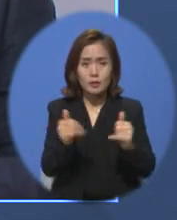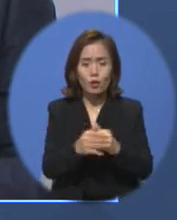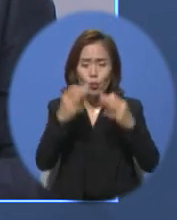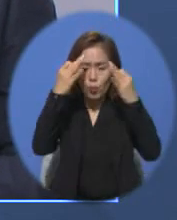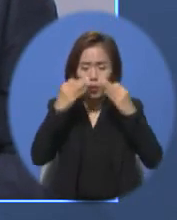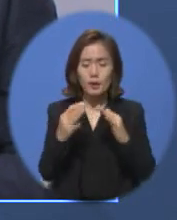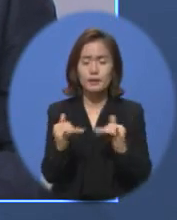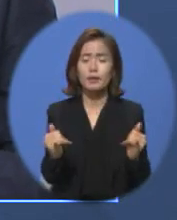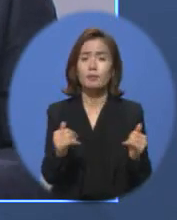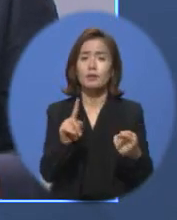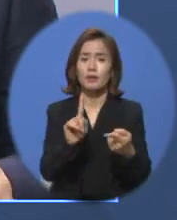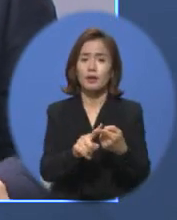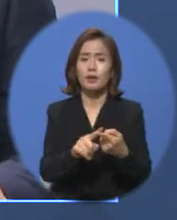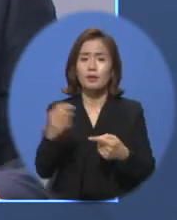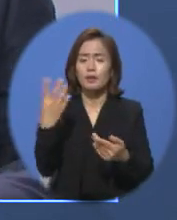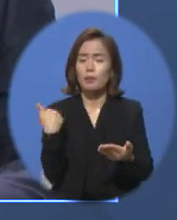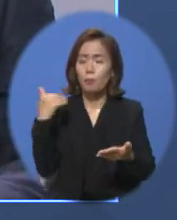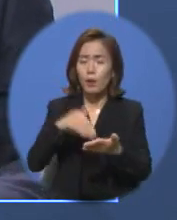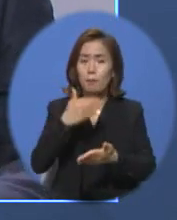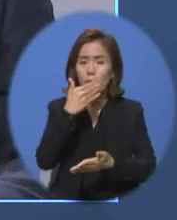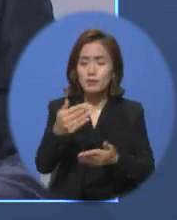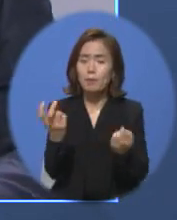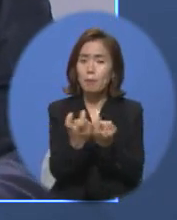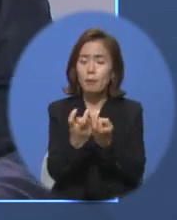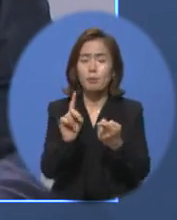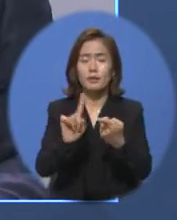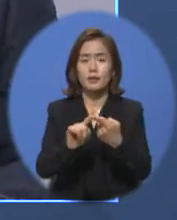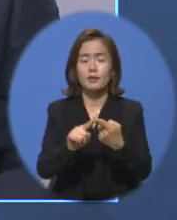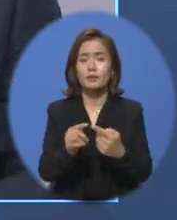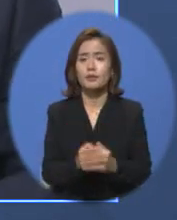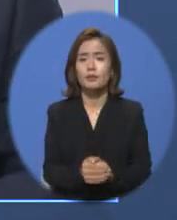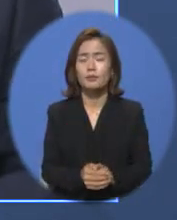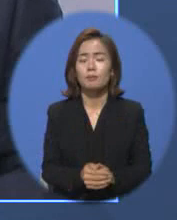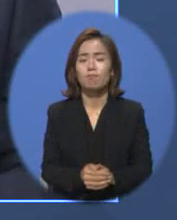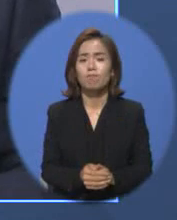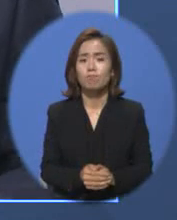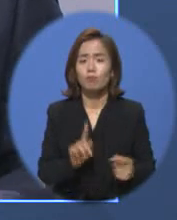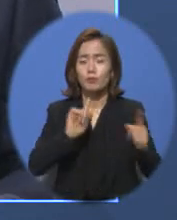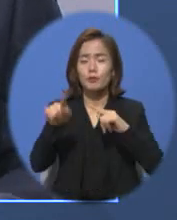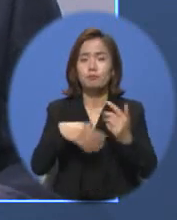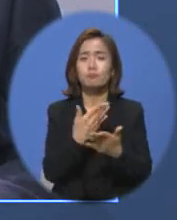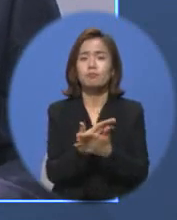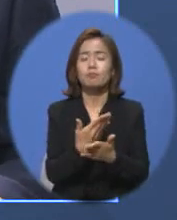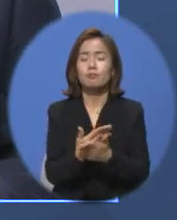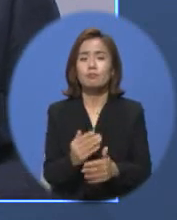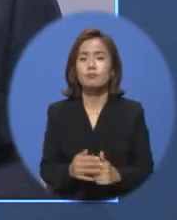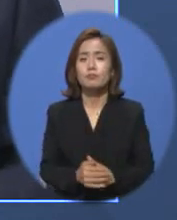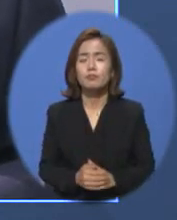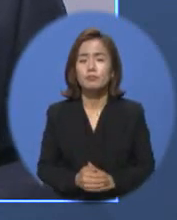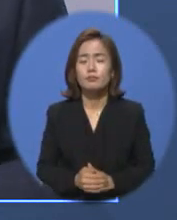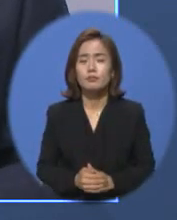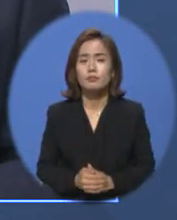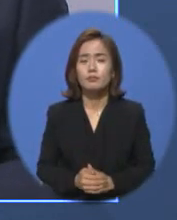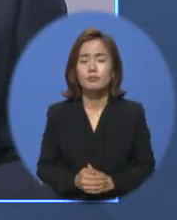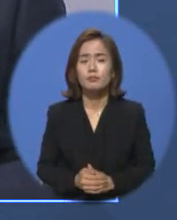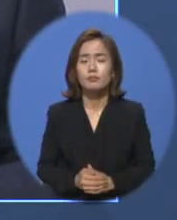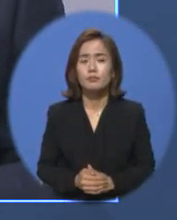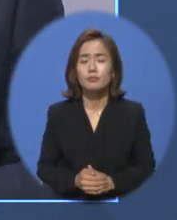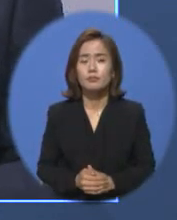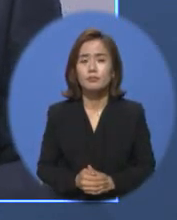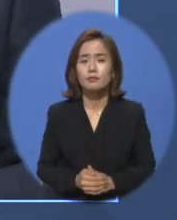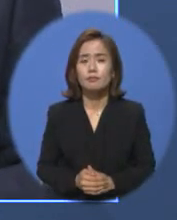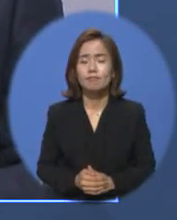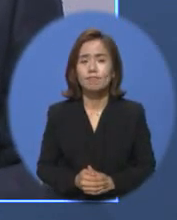수많은노동자들의피와땀으로얼룩지고착취가자행되었던이유적지들을 호남시민들 과그곳에서고된노동을했던노동자들에게되돌려줄수있는방법에대한여러분의생각을공유해주시겠습니까? 예